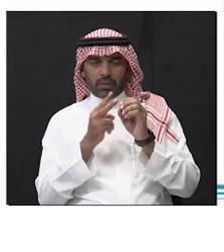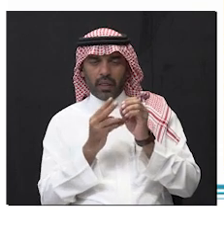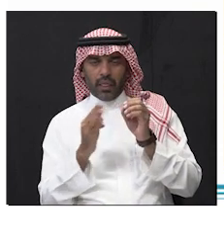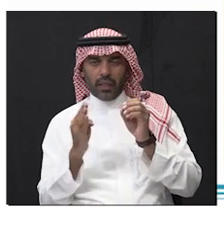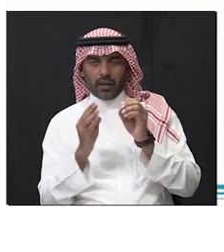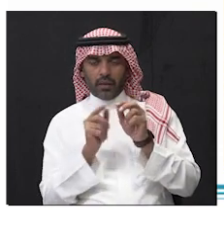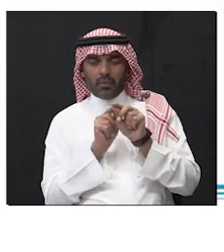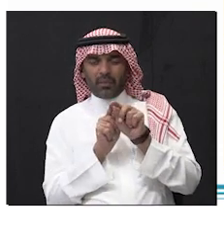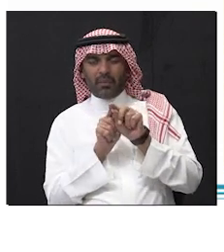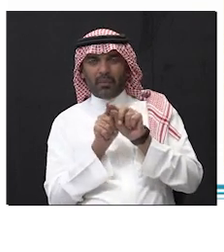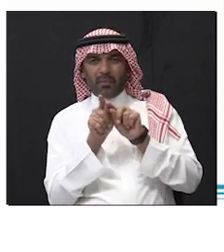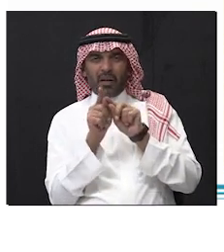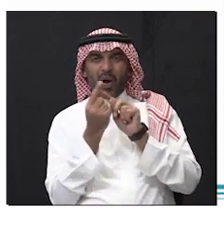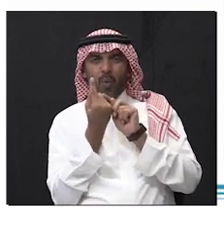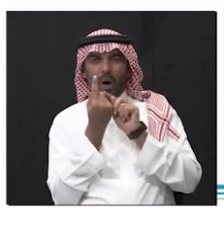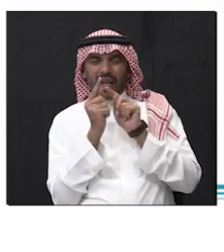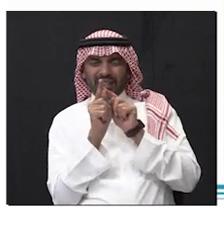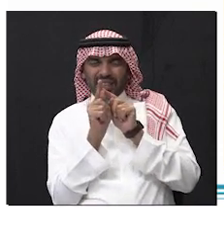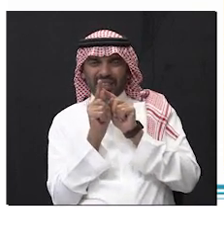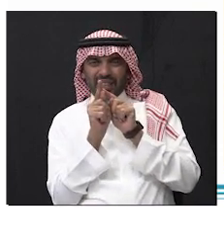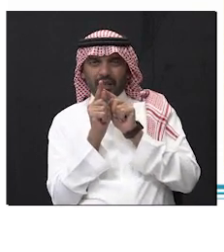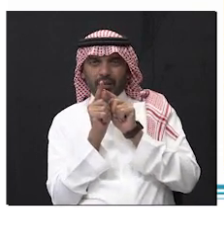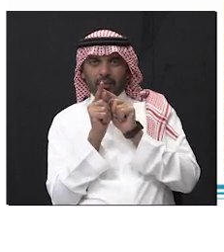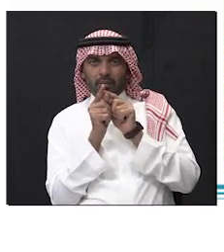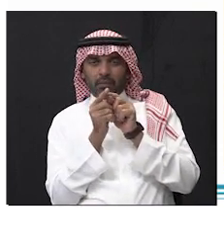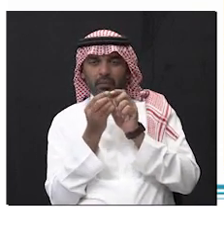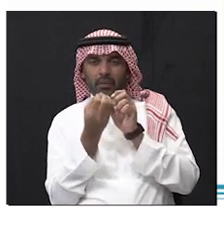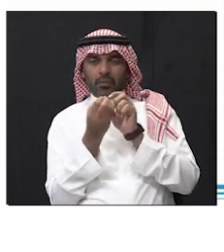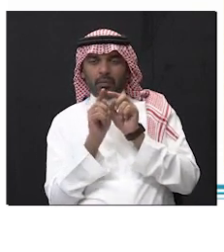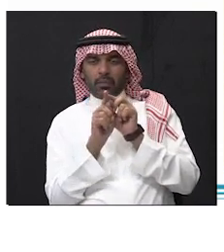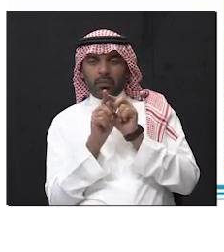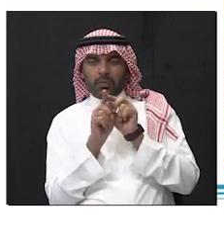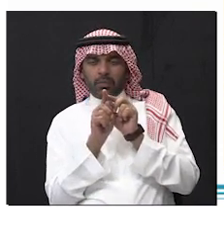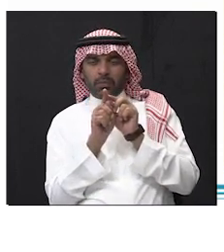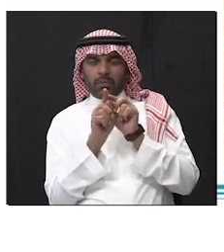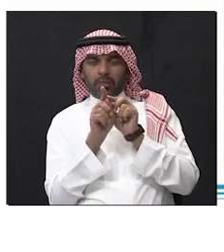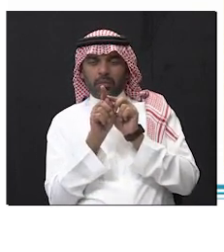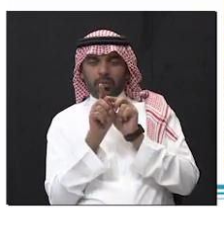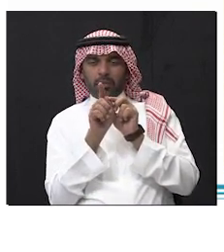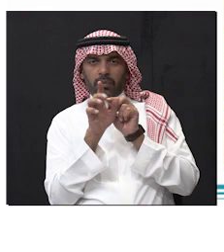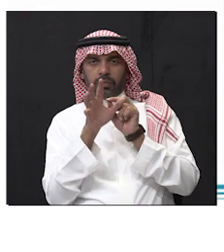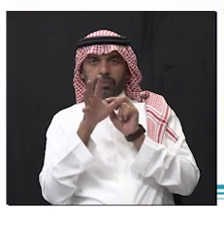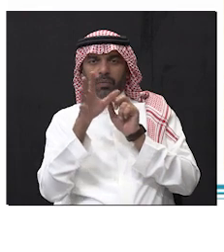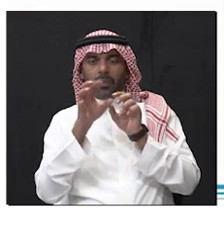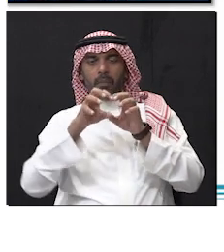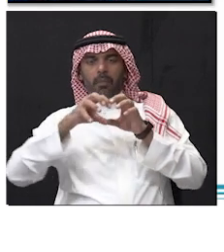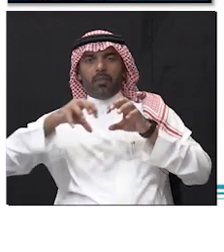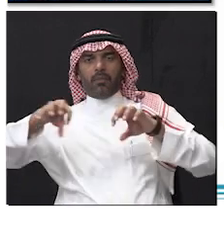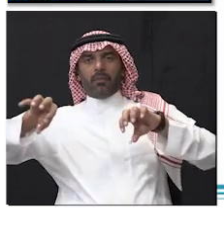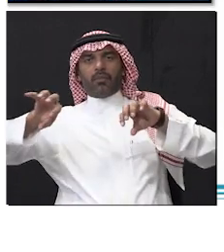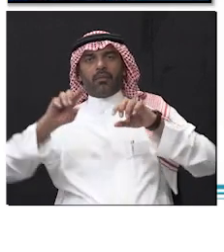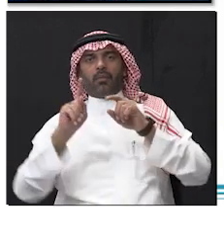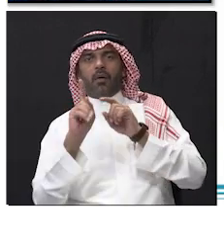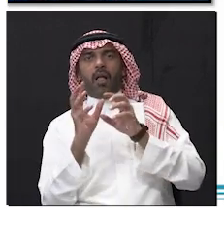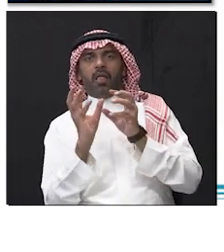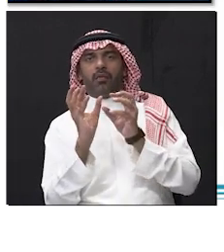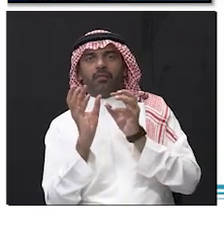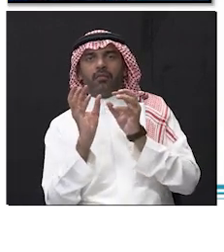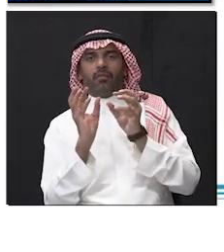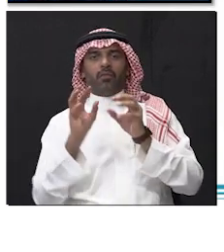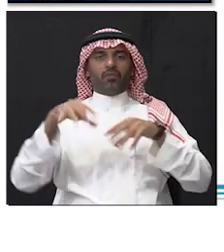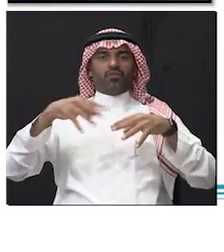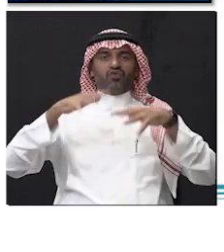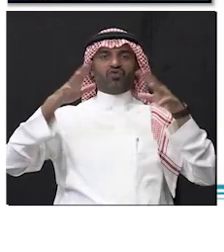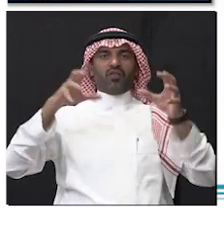البرعم إلى أن ينضج وبعد ذلك ينفصل. أحسنتم أعزائي الطلاب.